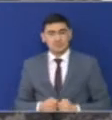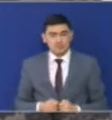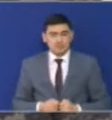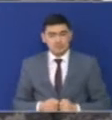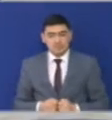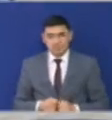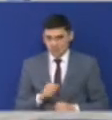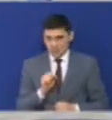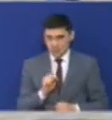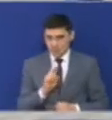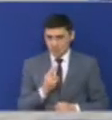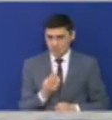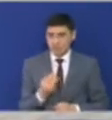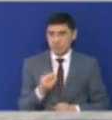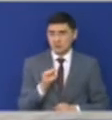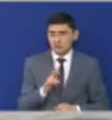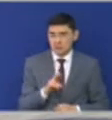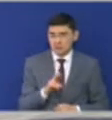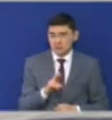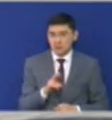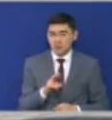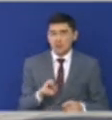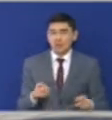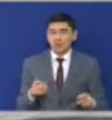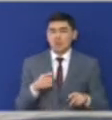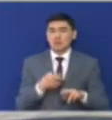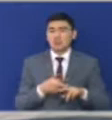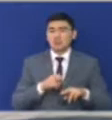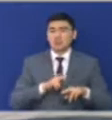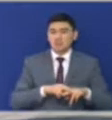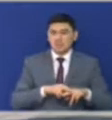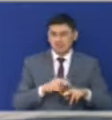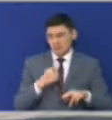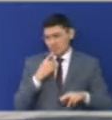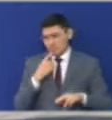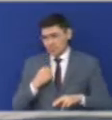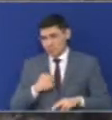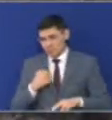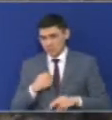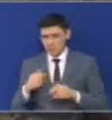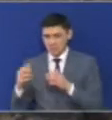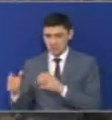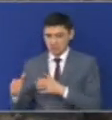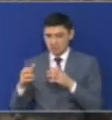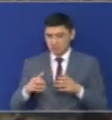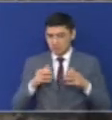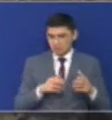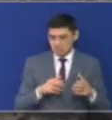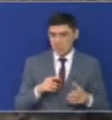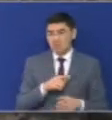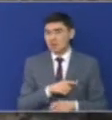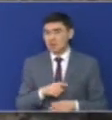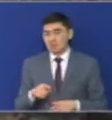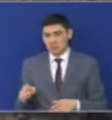Такая акция, по мнению офицеров регионального командования «Восток» и воинов-интернационалистов, свидетельствует о